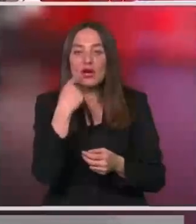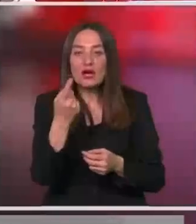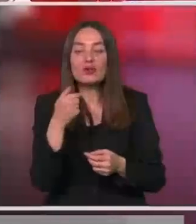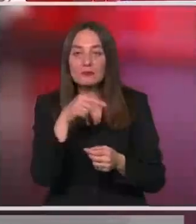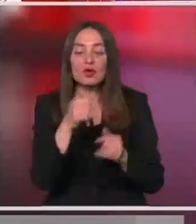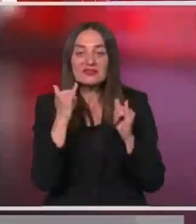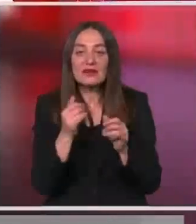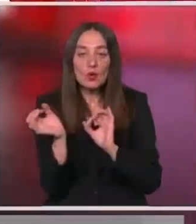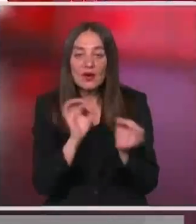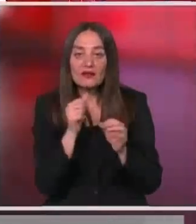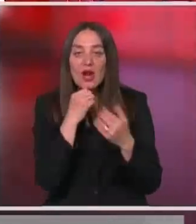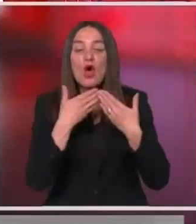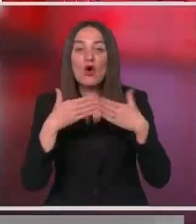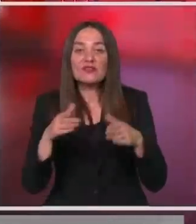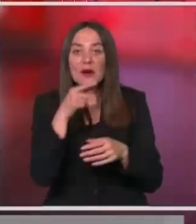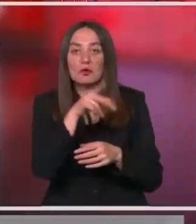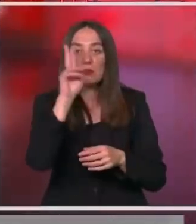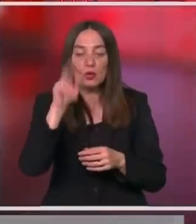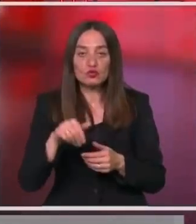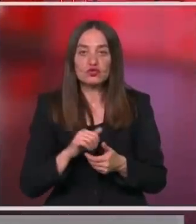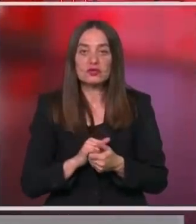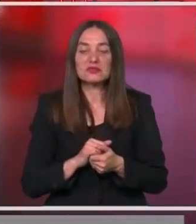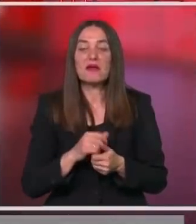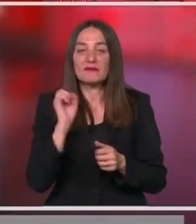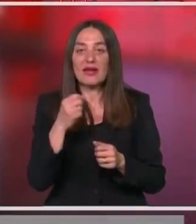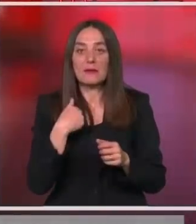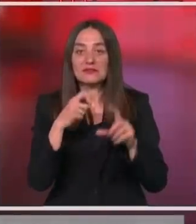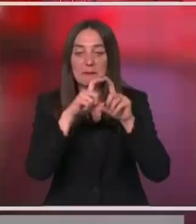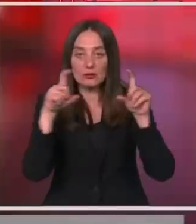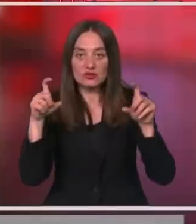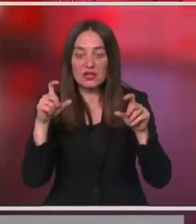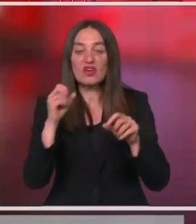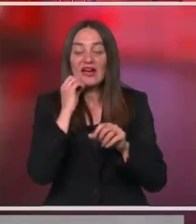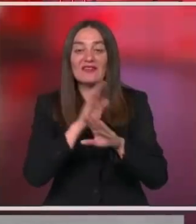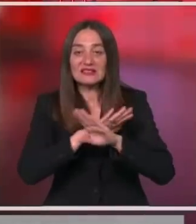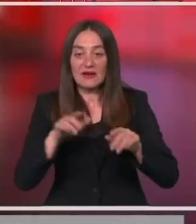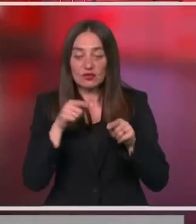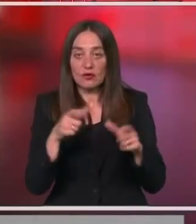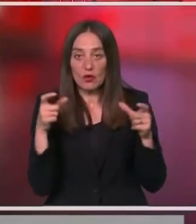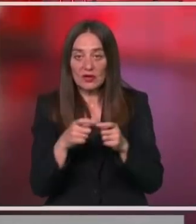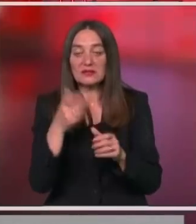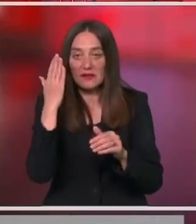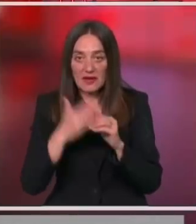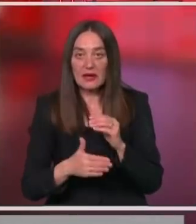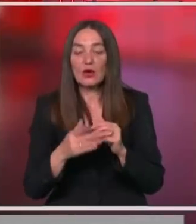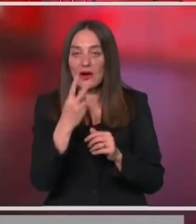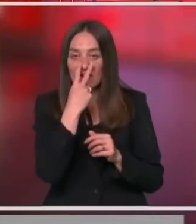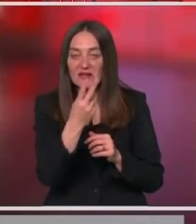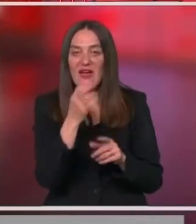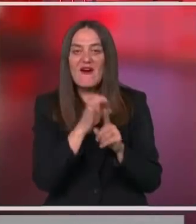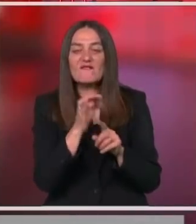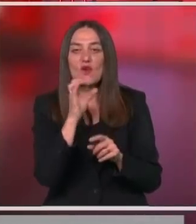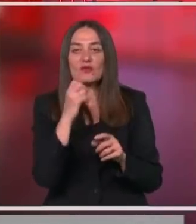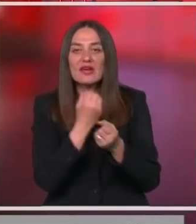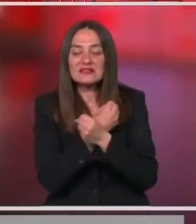to sada uredili i otvaramo tu mogućnost da nam se preduzeća, kada završimo ovu krizu na kraju krajeva, pogledate fond za